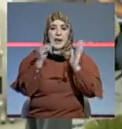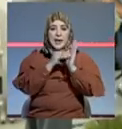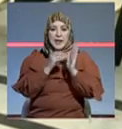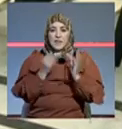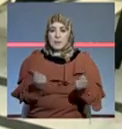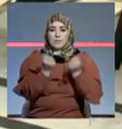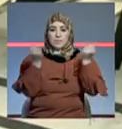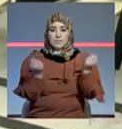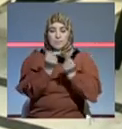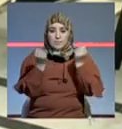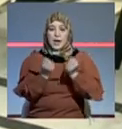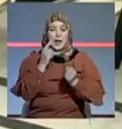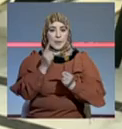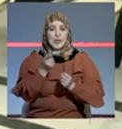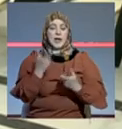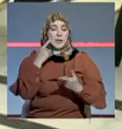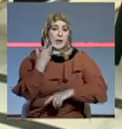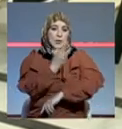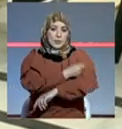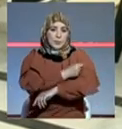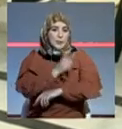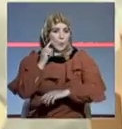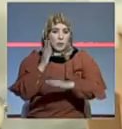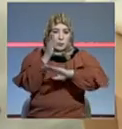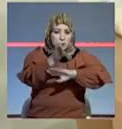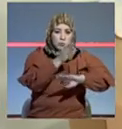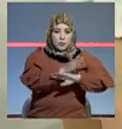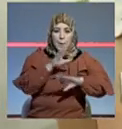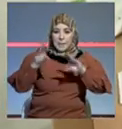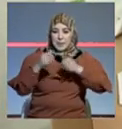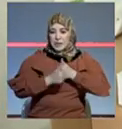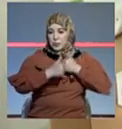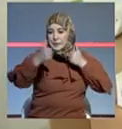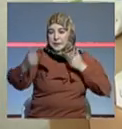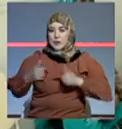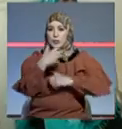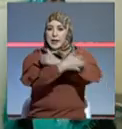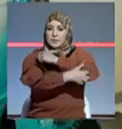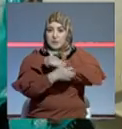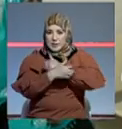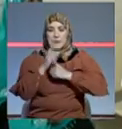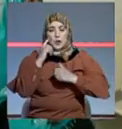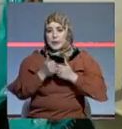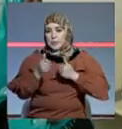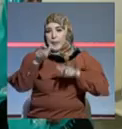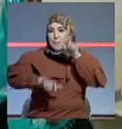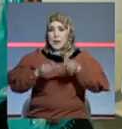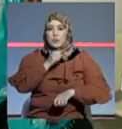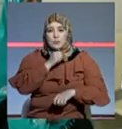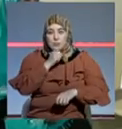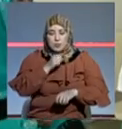الحملة ليسر إجراءاتها ووصولها إلى المناطق البعيدة والنائية وإلى الفئات الغير قادرة